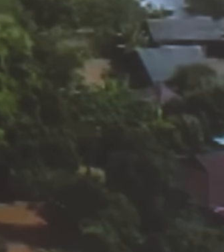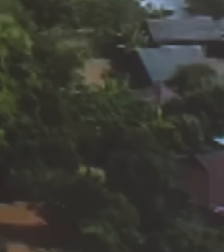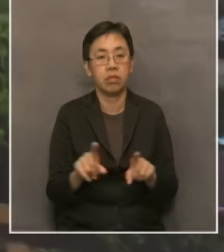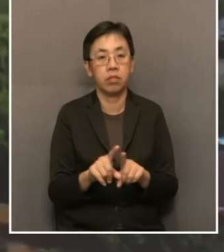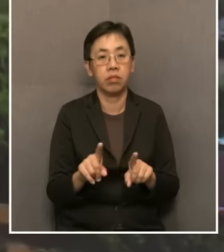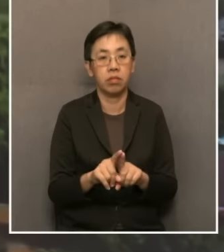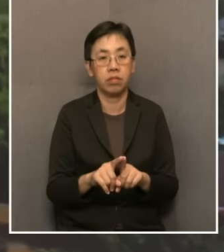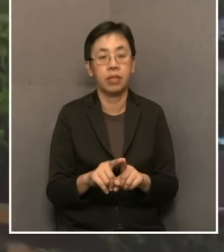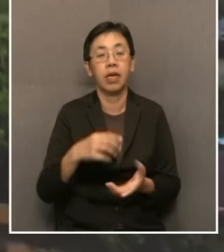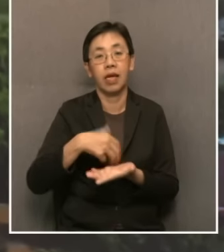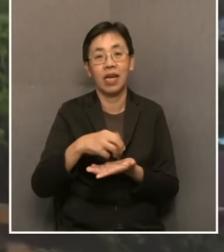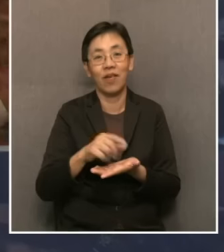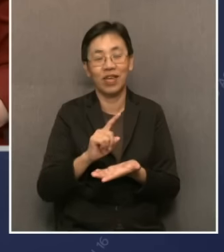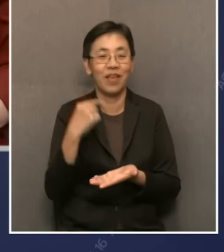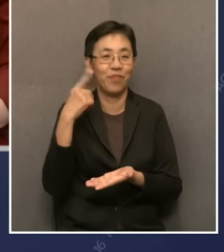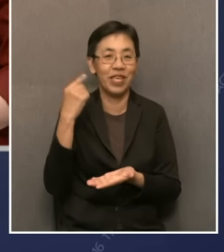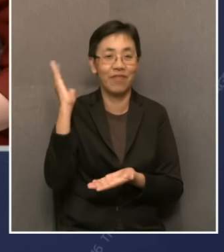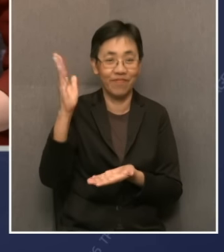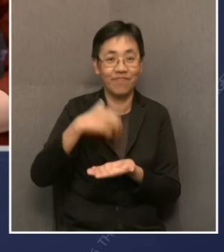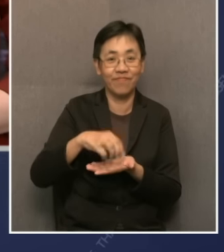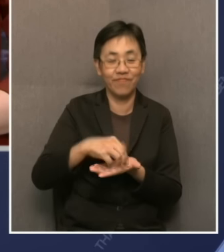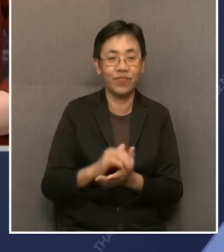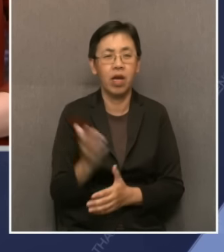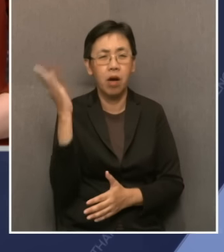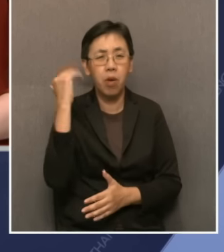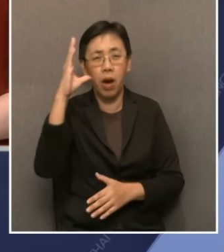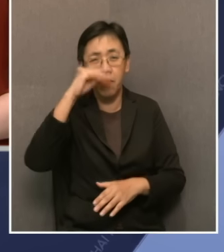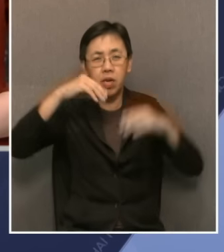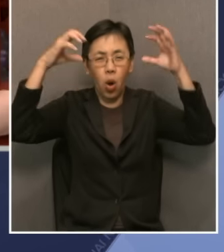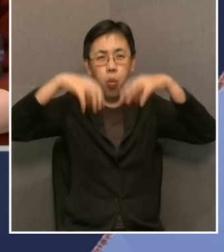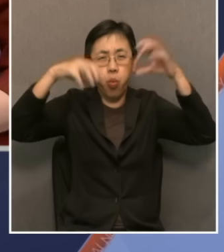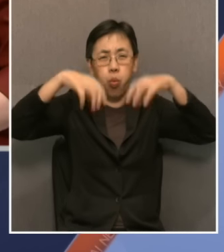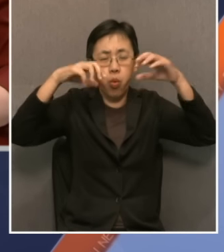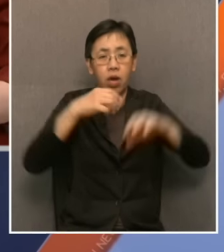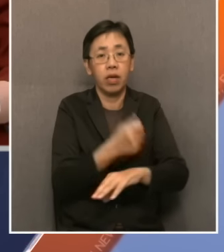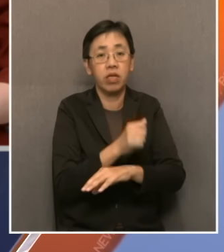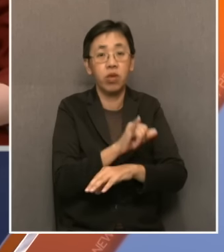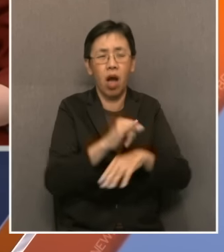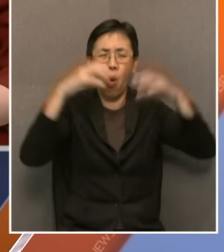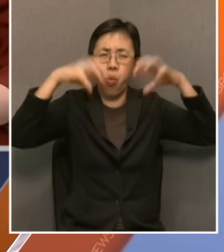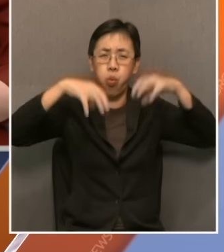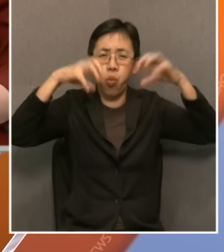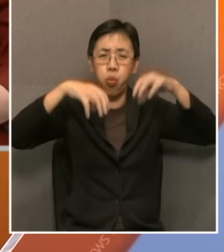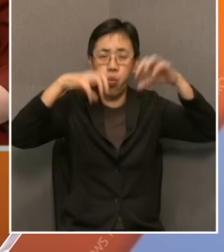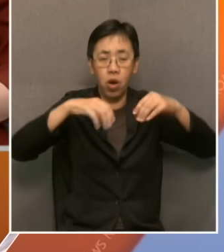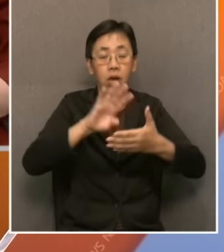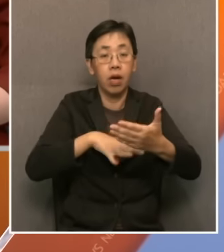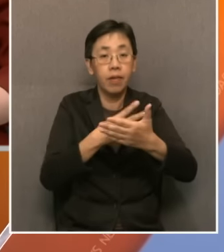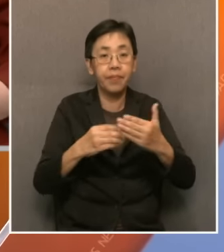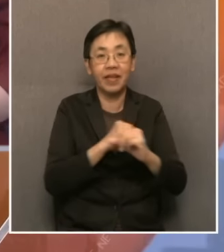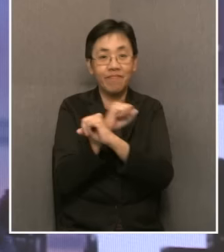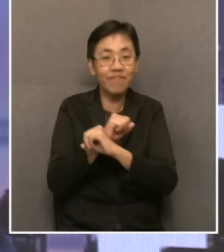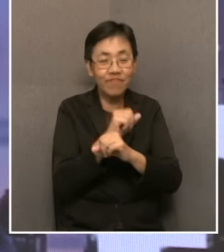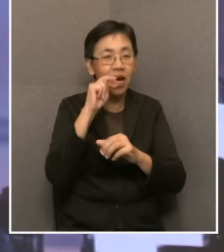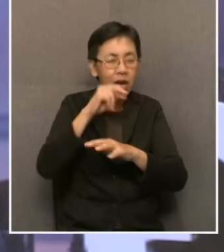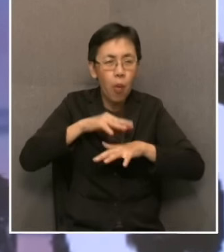ไปติดตามจากคุณลิซ่าค่ะ ใช่แล้วค่ะเมื่อคืนก็ฝนตกหนักมากเลยนะคะสำหรับอยุธยาวันนี้เราจะมาดูแผนการป้องกันน้ำหล